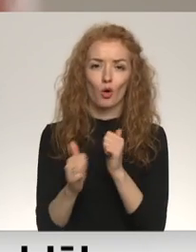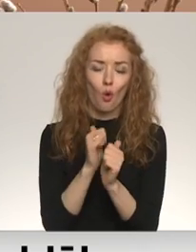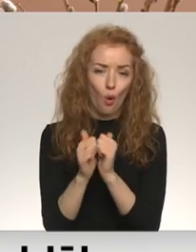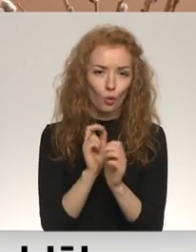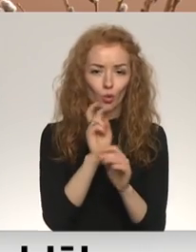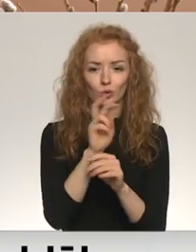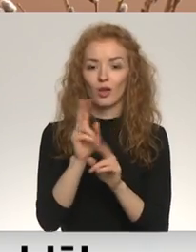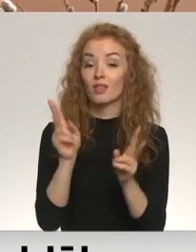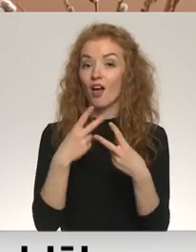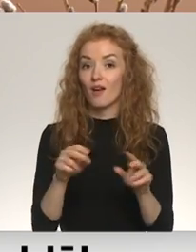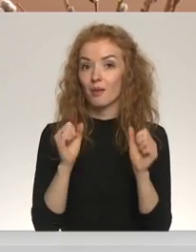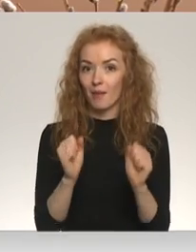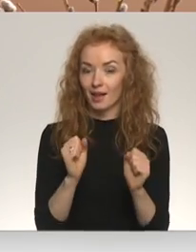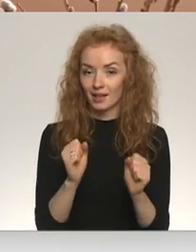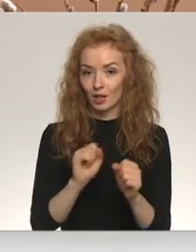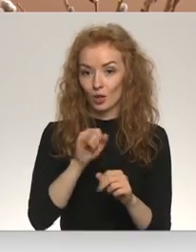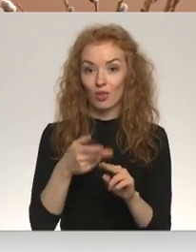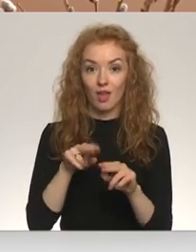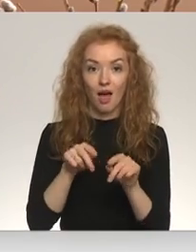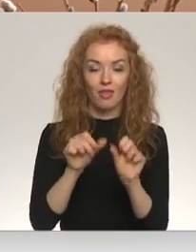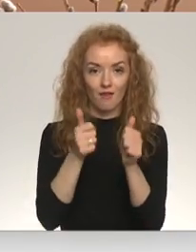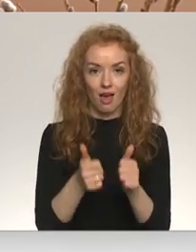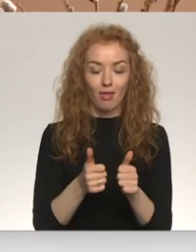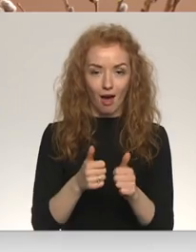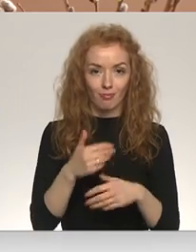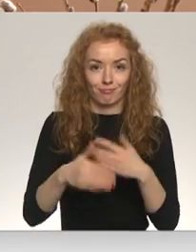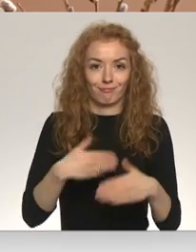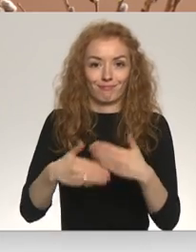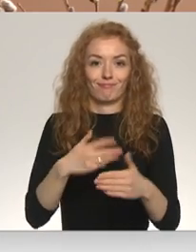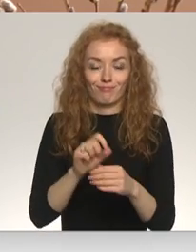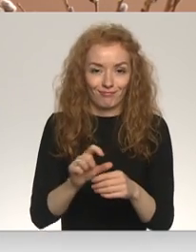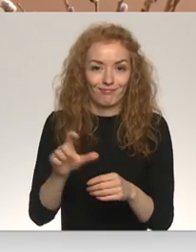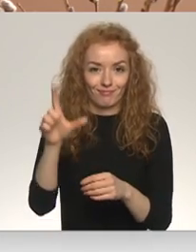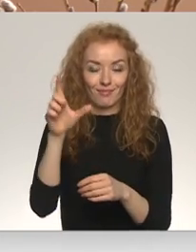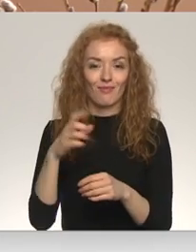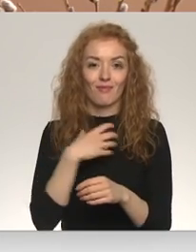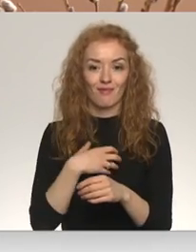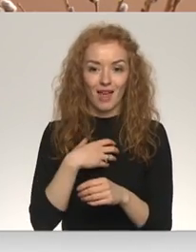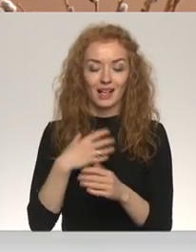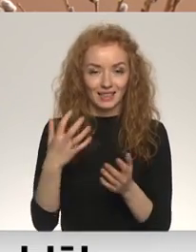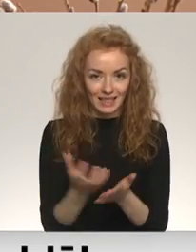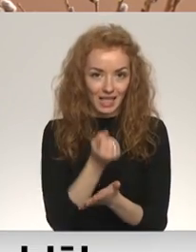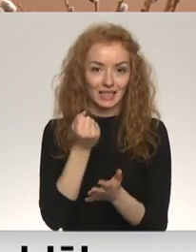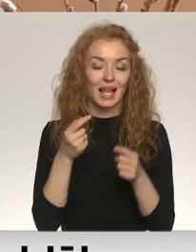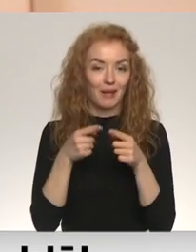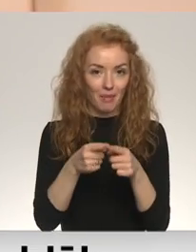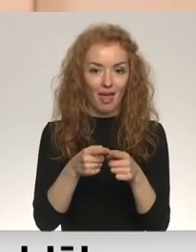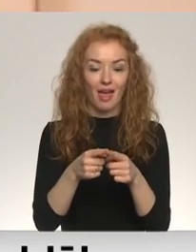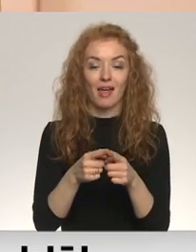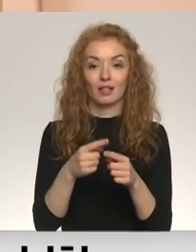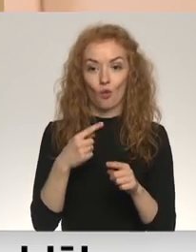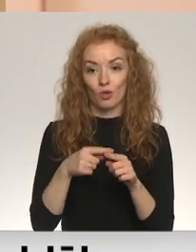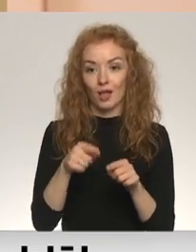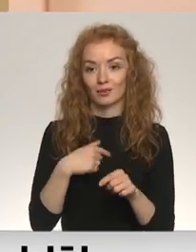konkursos. Nevajag baidīties, jo tādā veidā tas tev dzen. Tev jāatskaitās, tev jāsasniedz tas mērķis, vismaz man